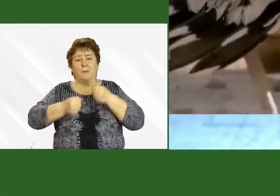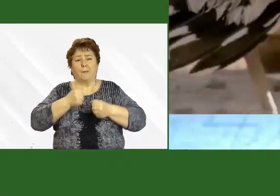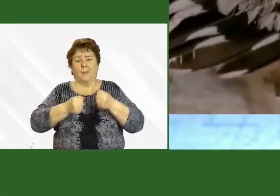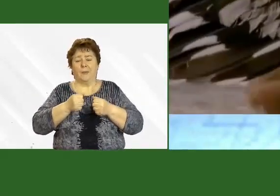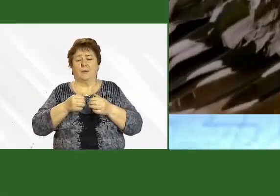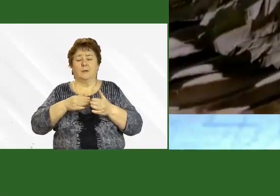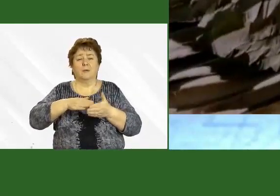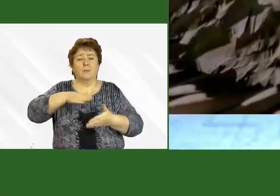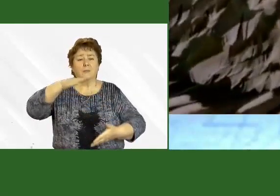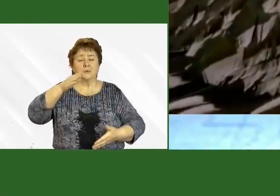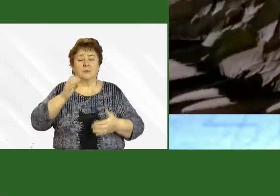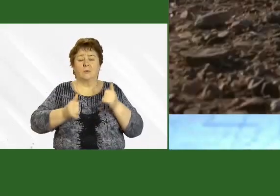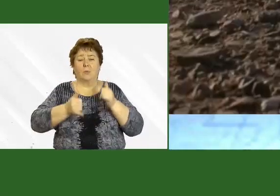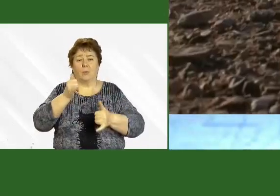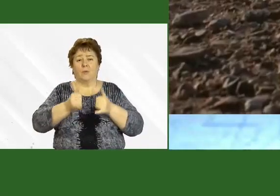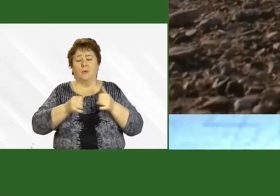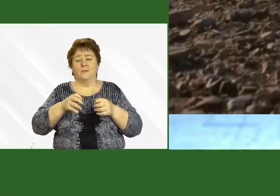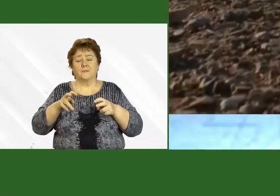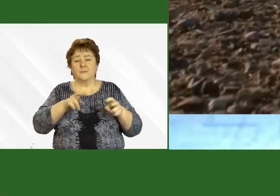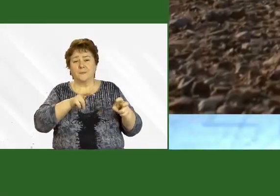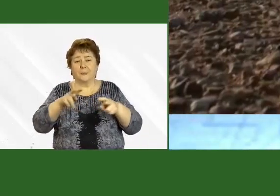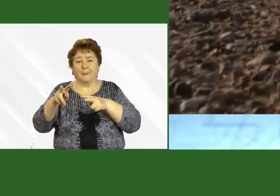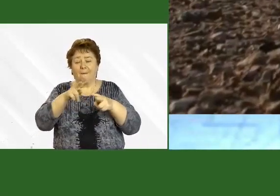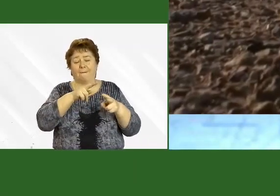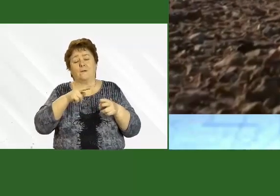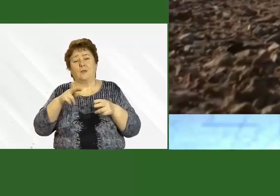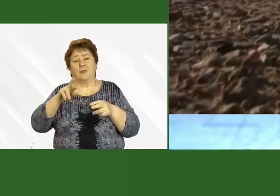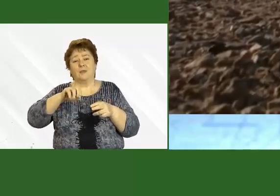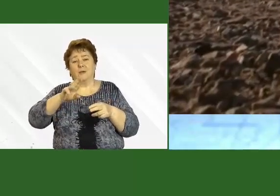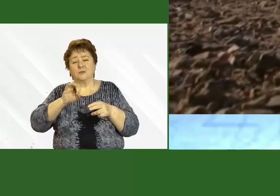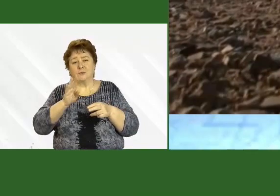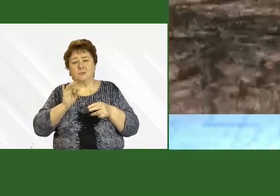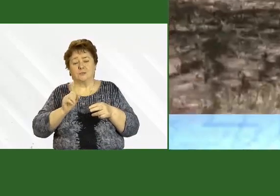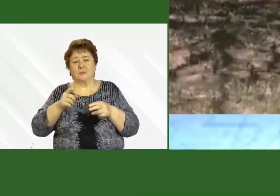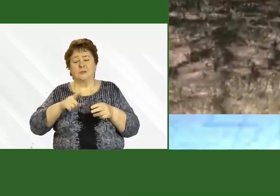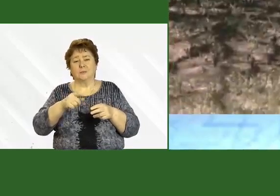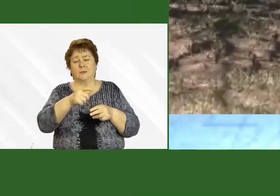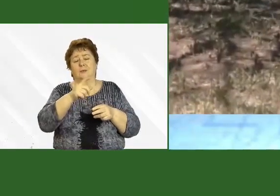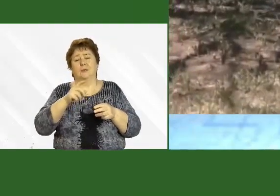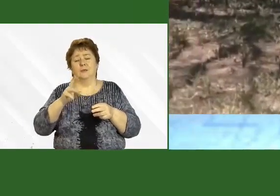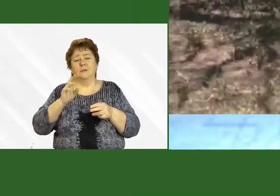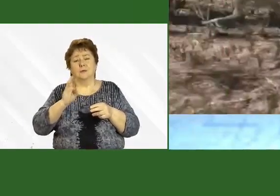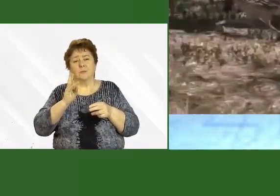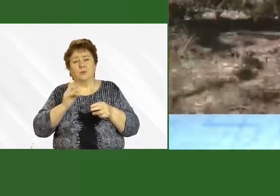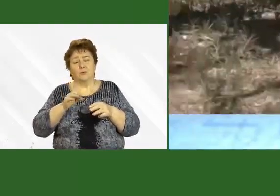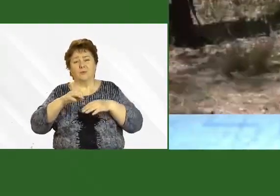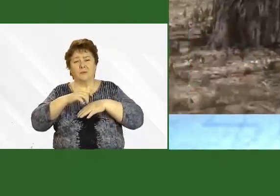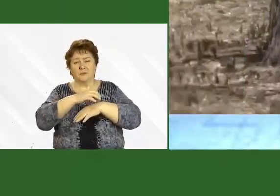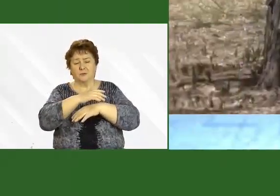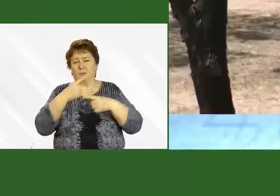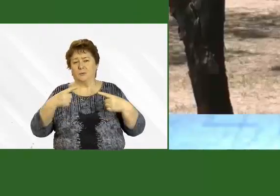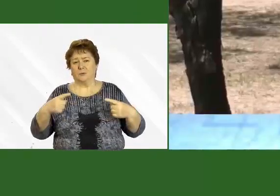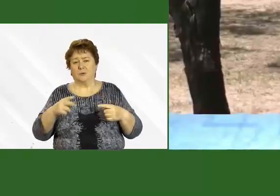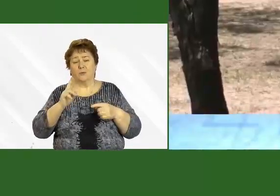ногах преследуя ящериц и змей скорпионов и насекомых кукушка